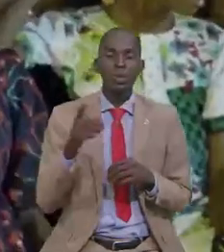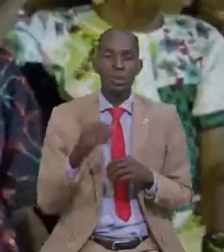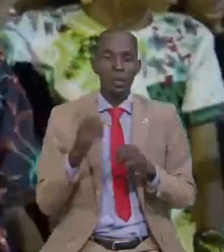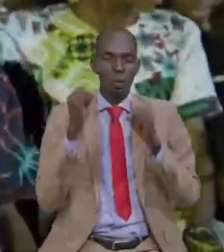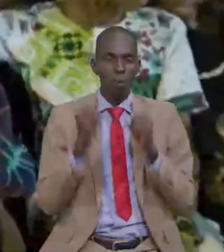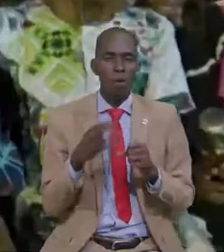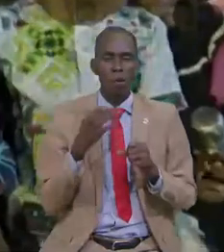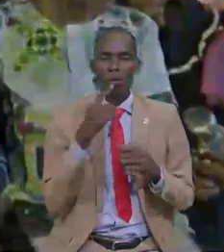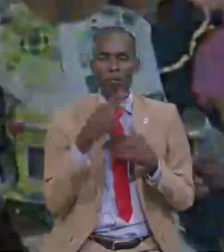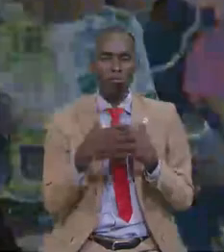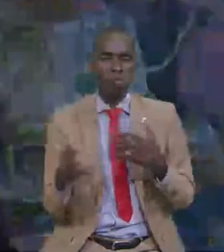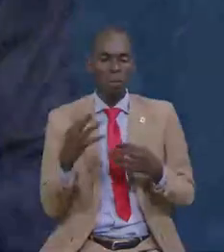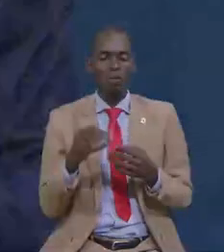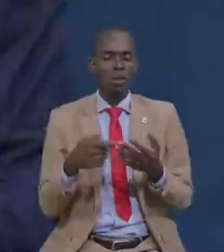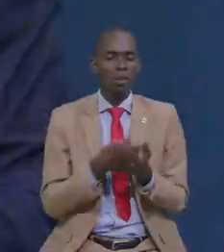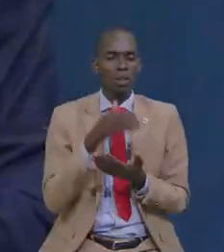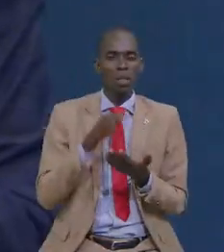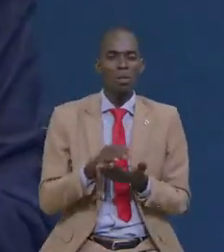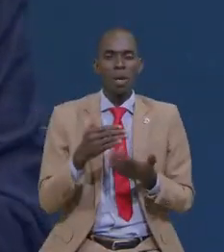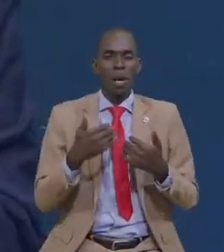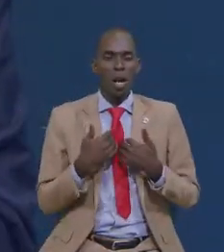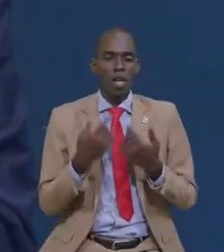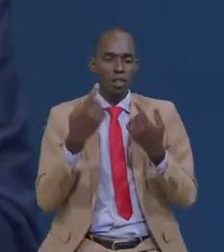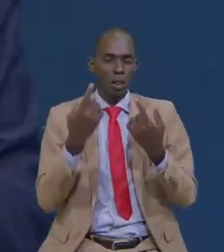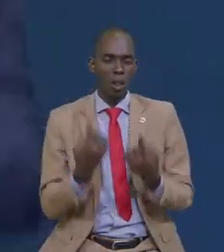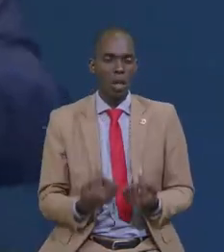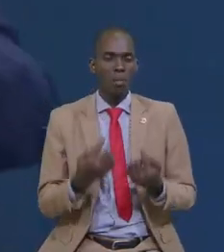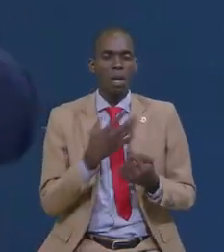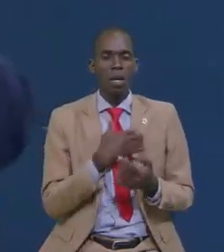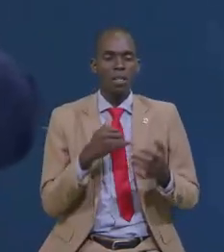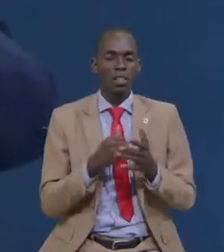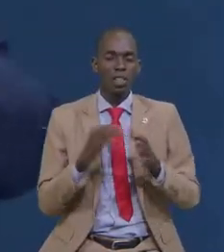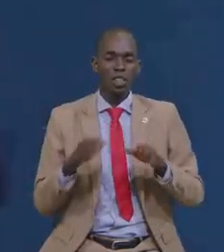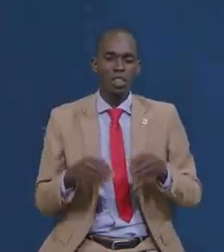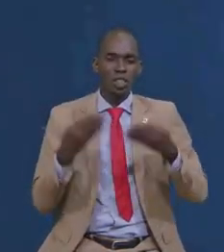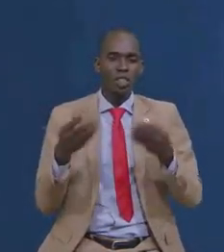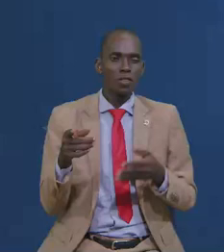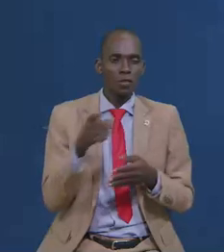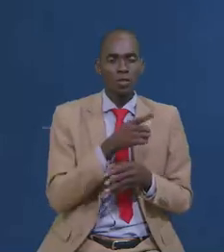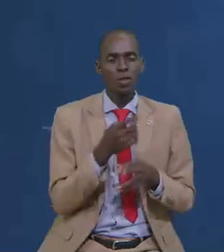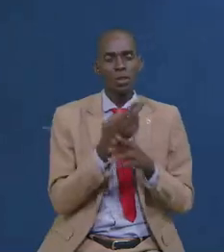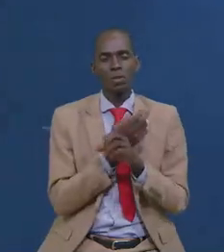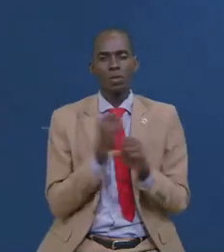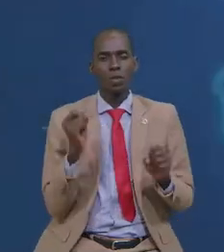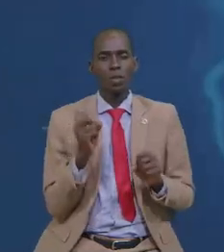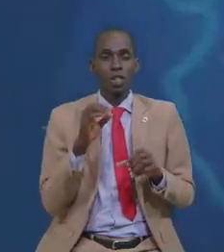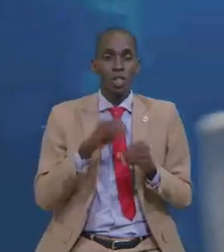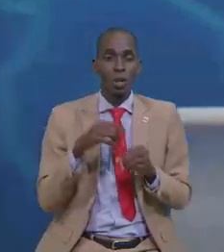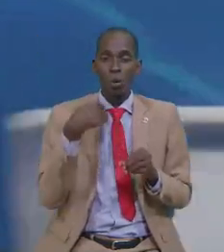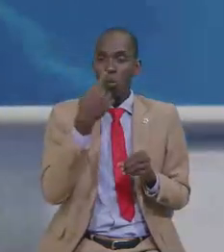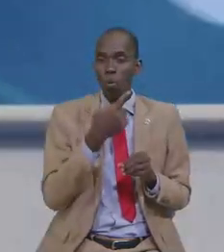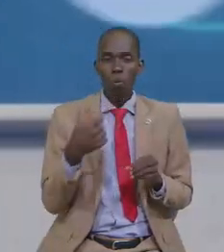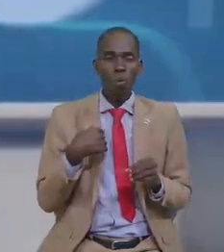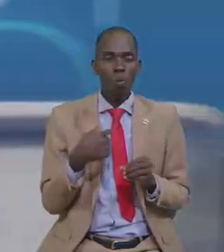La puissance du sang de l'agneau est venue vous donner la rédemption en